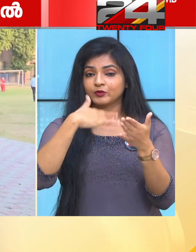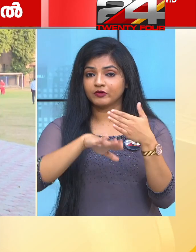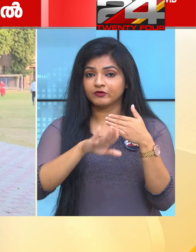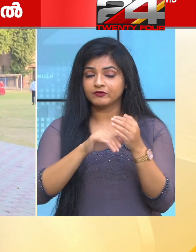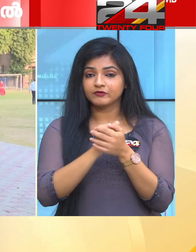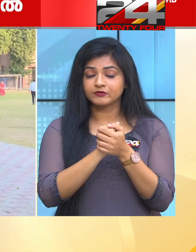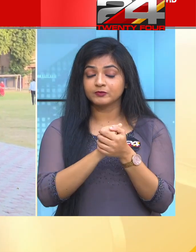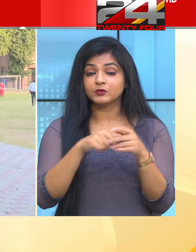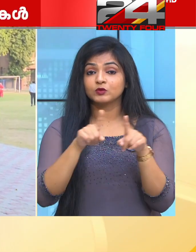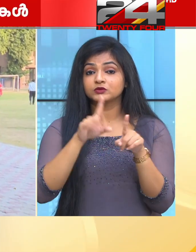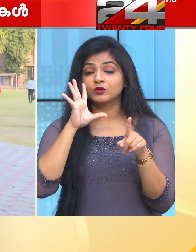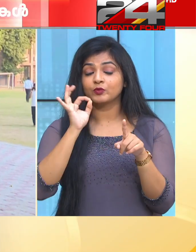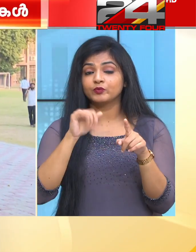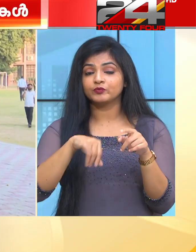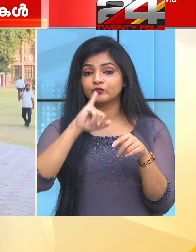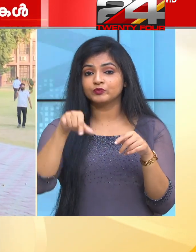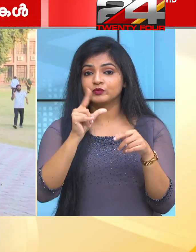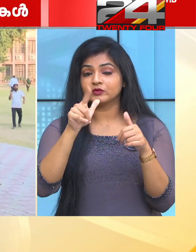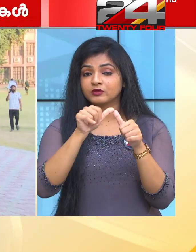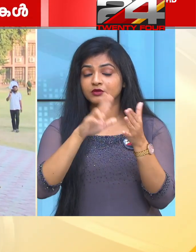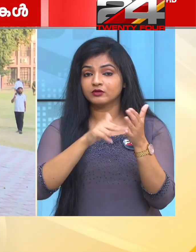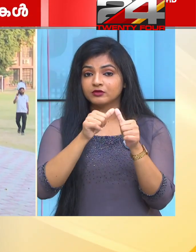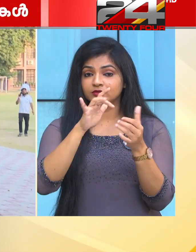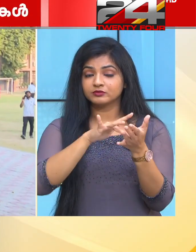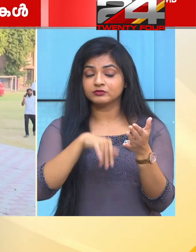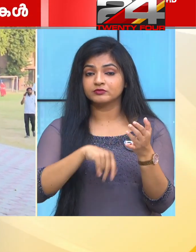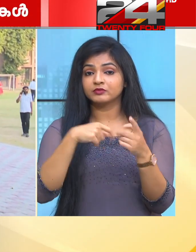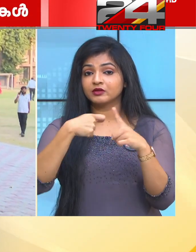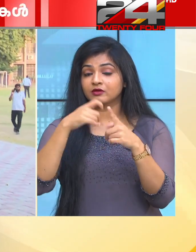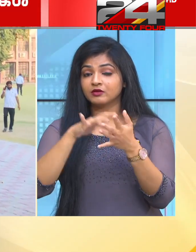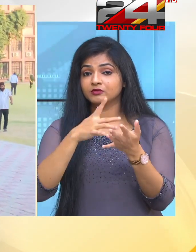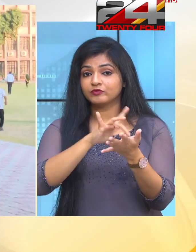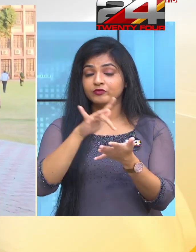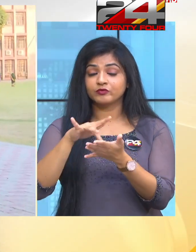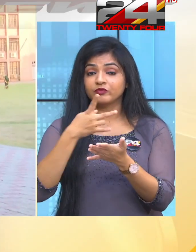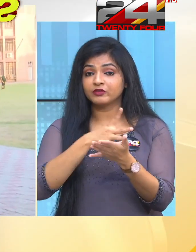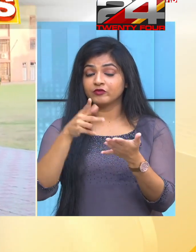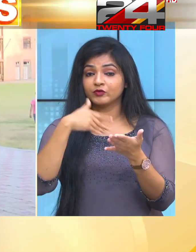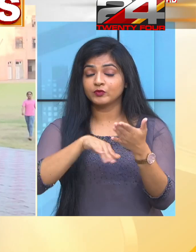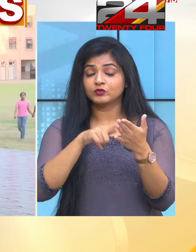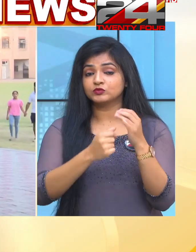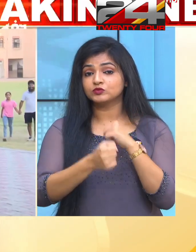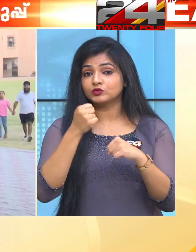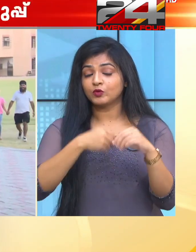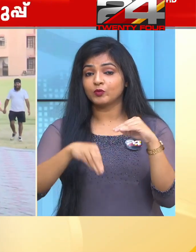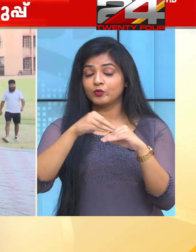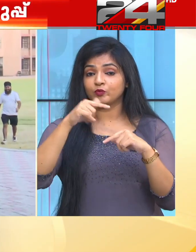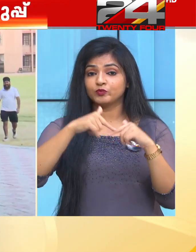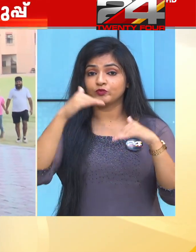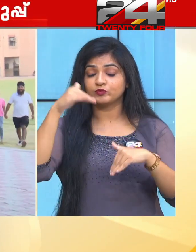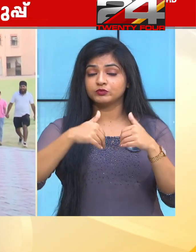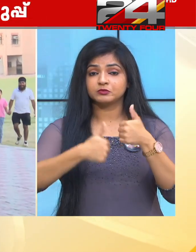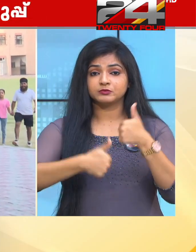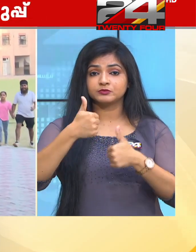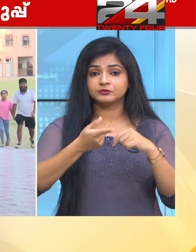സംബന്ധിച്ചിടത്തോളം. ഒപ്പം ഏറ്റവും പ്രധാനമായി ജുലാന മണ്ഡലം, ലദ്വ, കർണാൽ, ഇങ്ങനെയുള്ള ചില മണ്ഡലങ്ങൾ, ആ മണ്ഡലങ്ങളിലൊക്കെ തന്നെ അതിശക്തമായിട്ടുള്ള തെരഞ്ഞെടുപ്പാണ്,